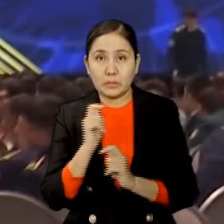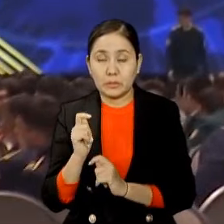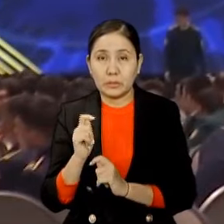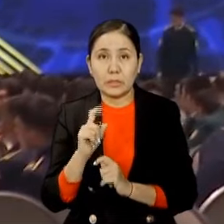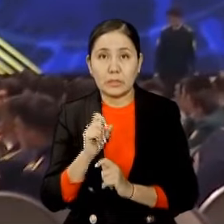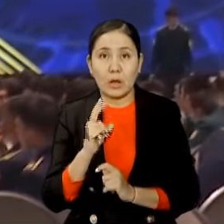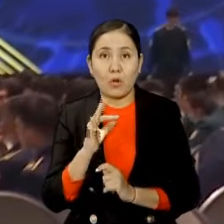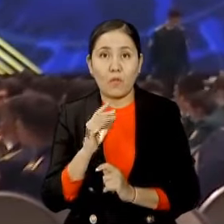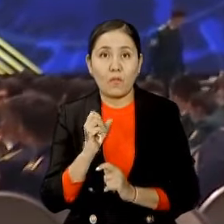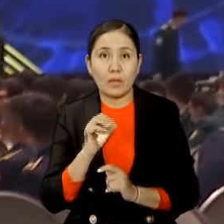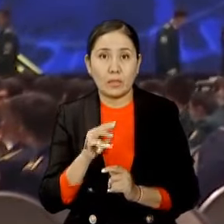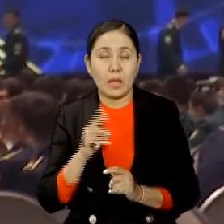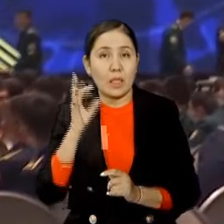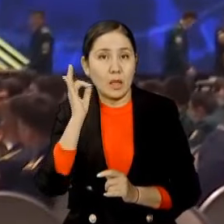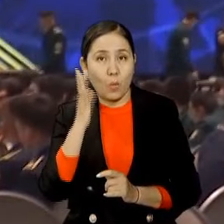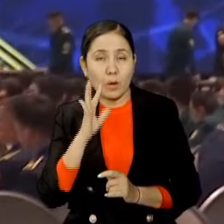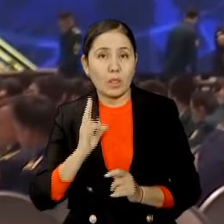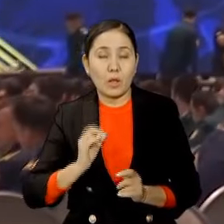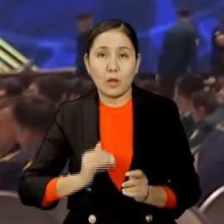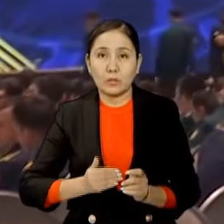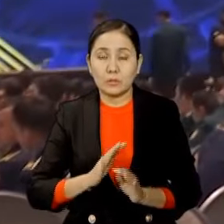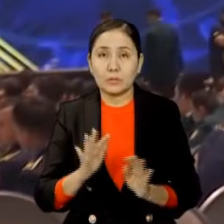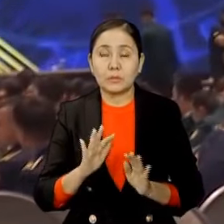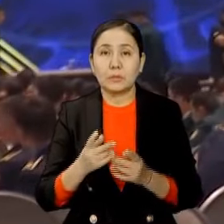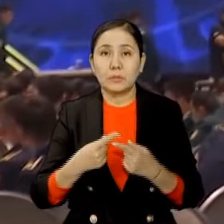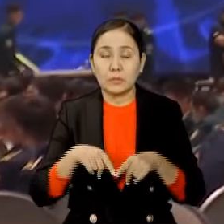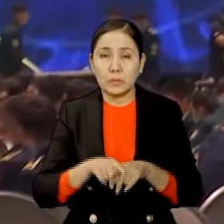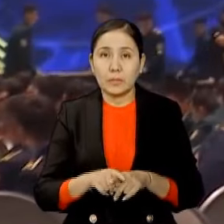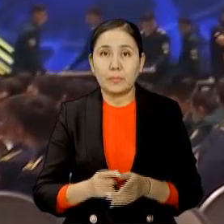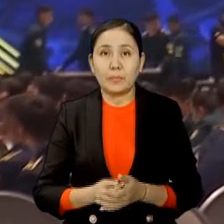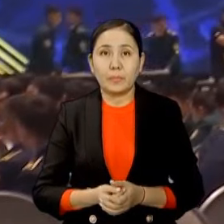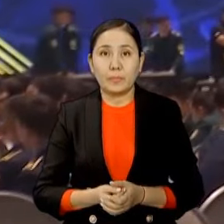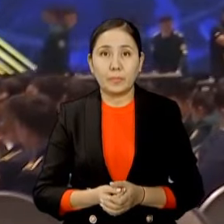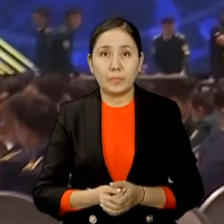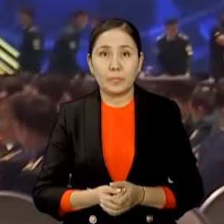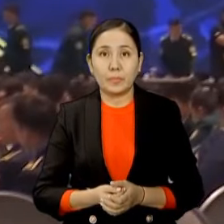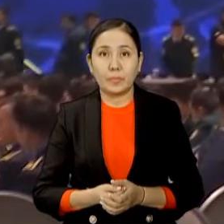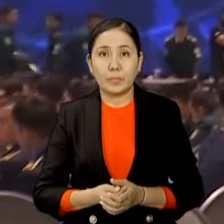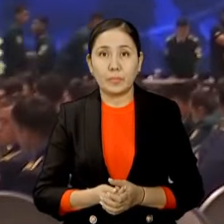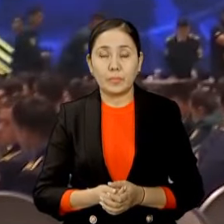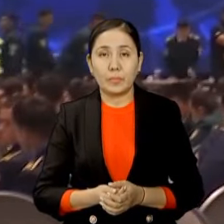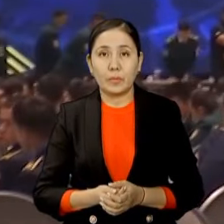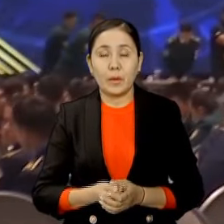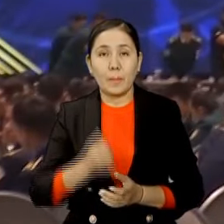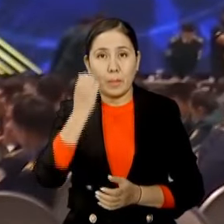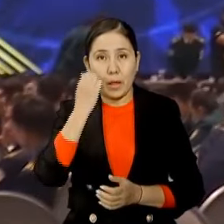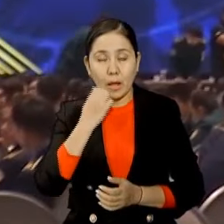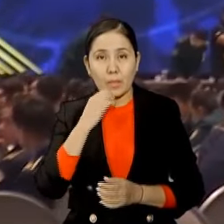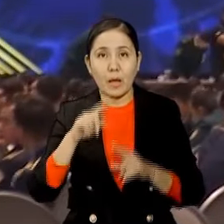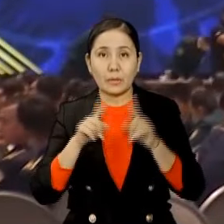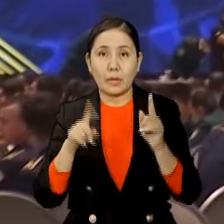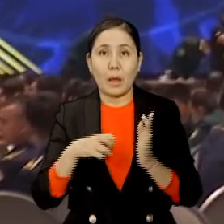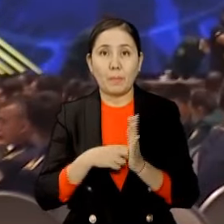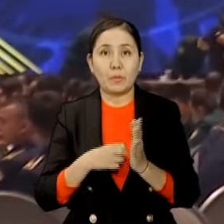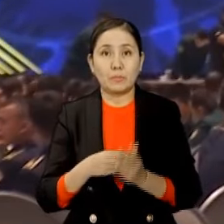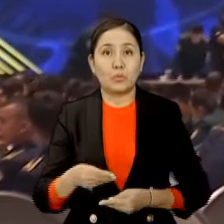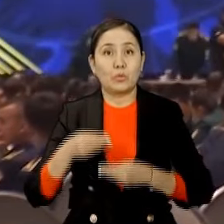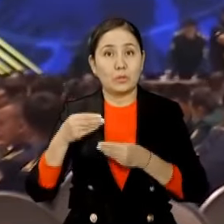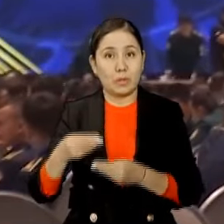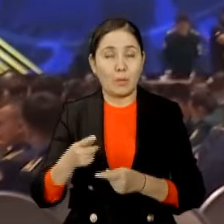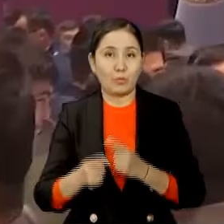Куват» некоммерческой негосударственной организации, и предоставим благодарное письмо их руководству